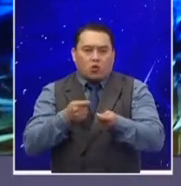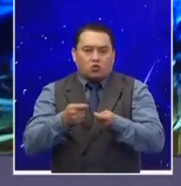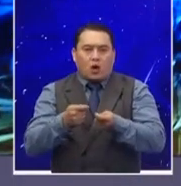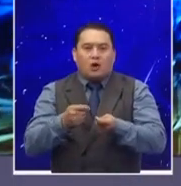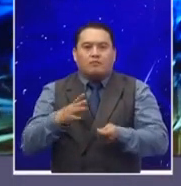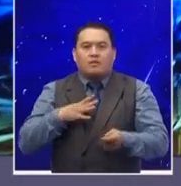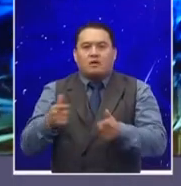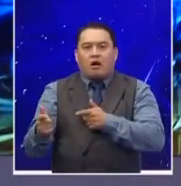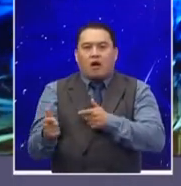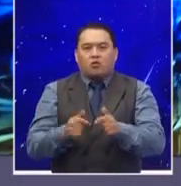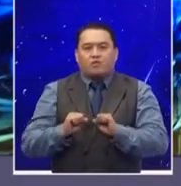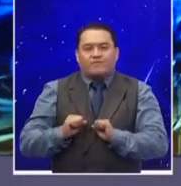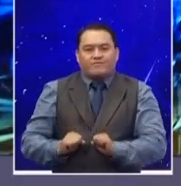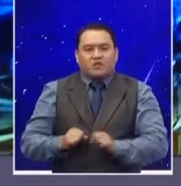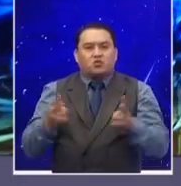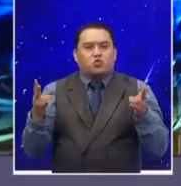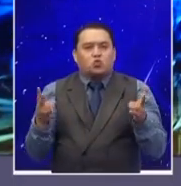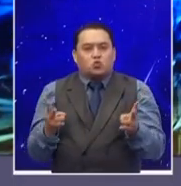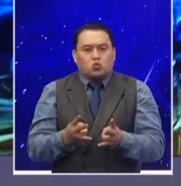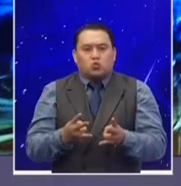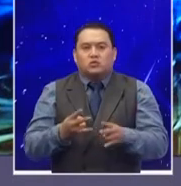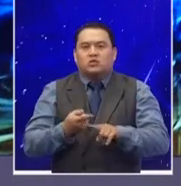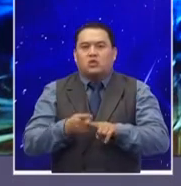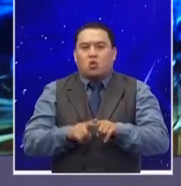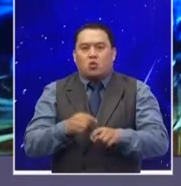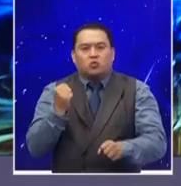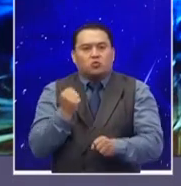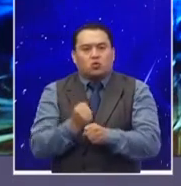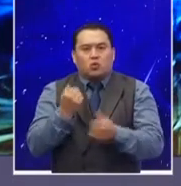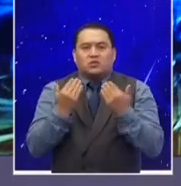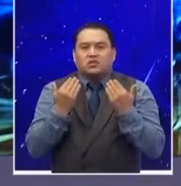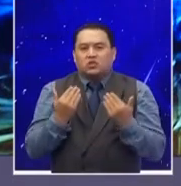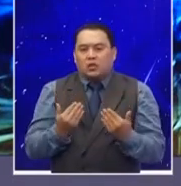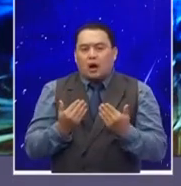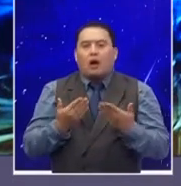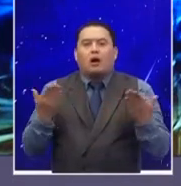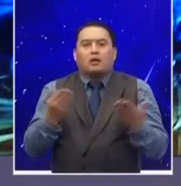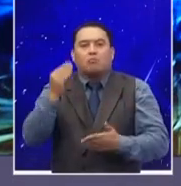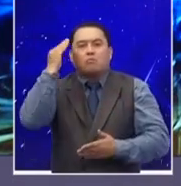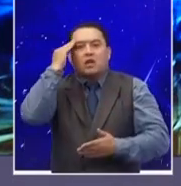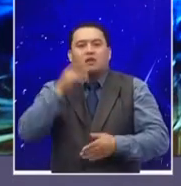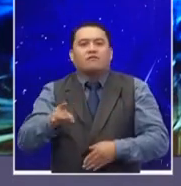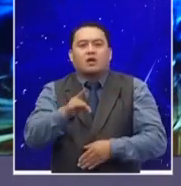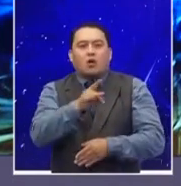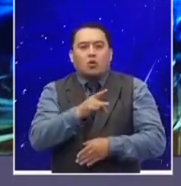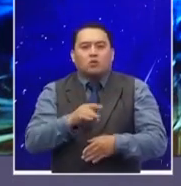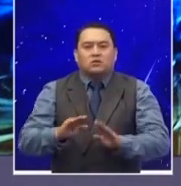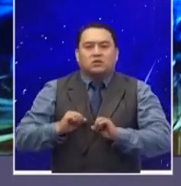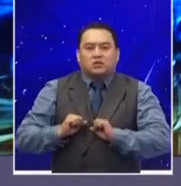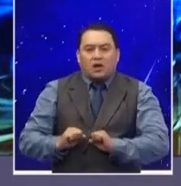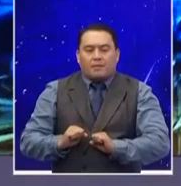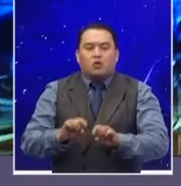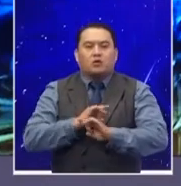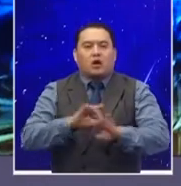Однако быть готовыми к возможной вспышке инфекции необходимо уже сейчас. Какие меры приняты в регионе для сдерживания